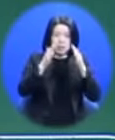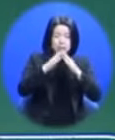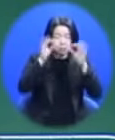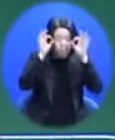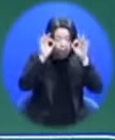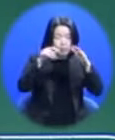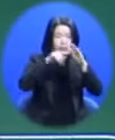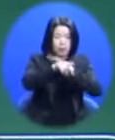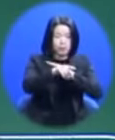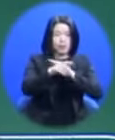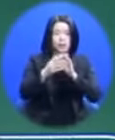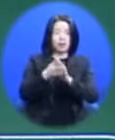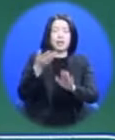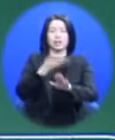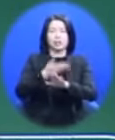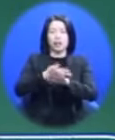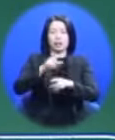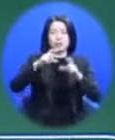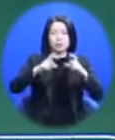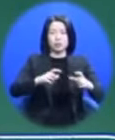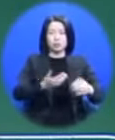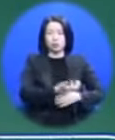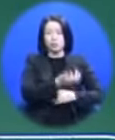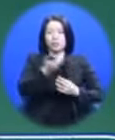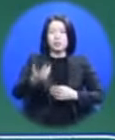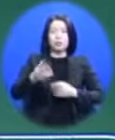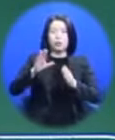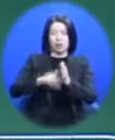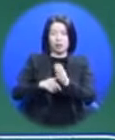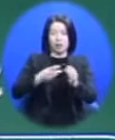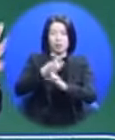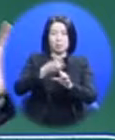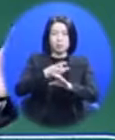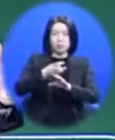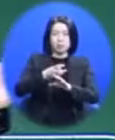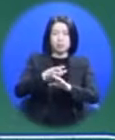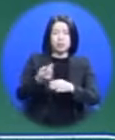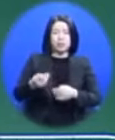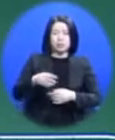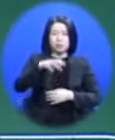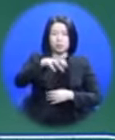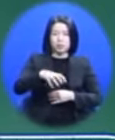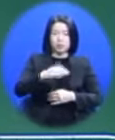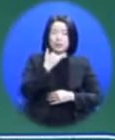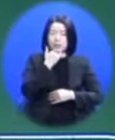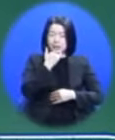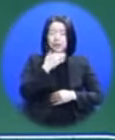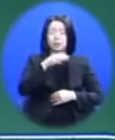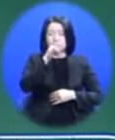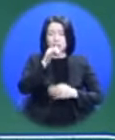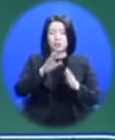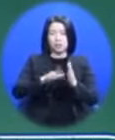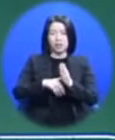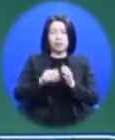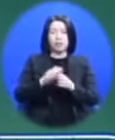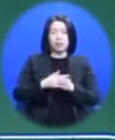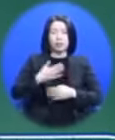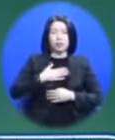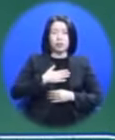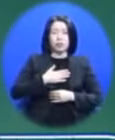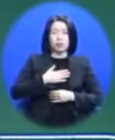지역으로 전도여행을 가려고 할 때였습니다. 이제 버스를 타고 가려고 버스 정류장에서 기다리고 있는데